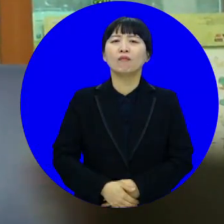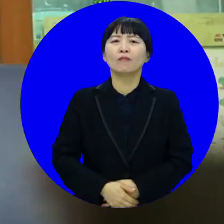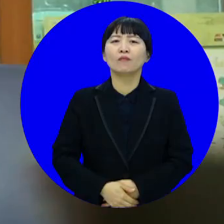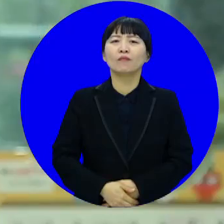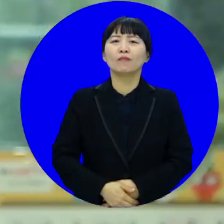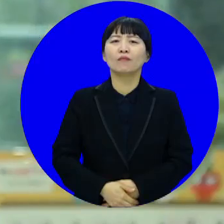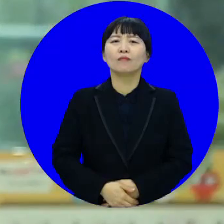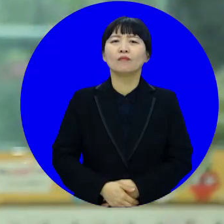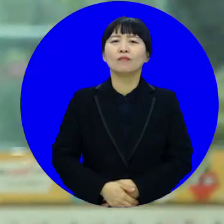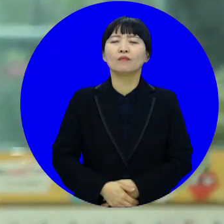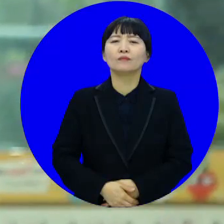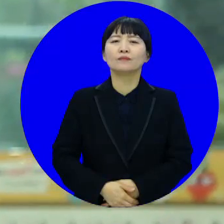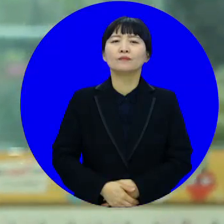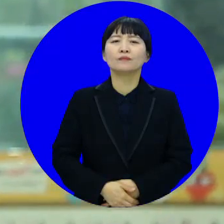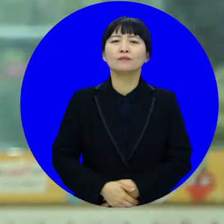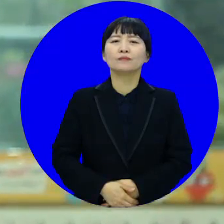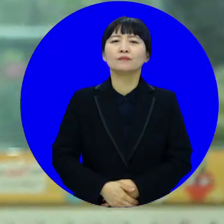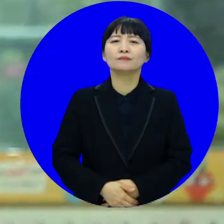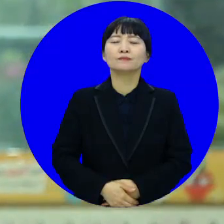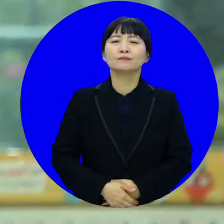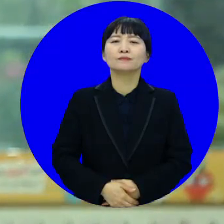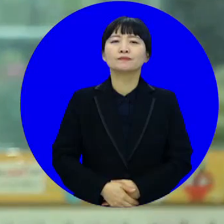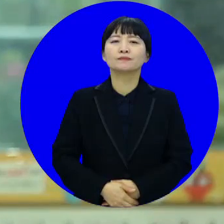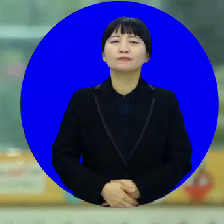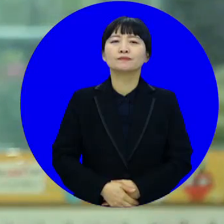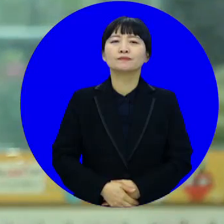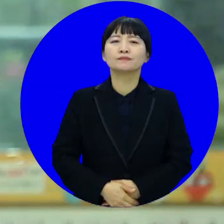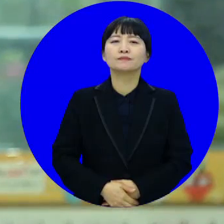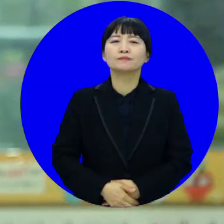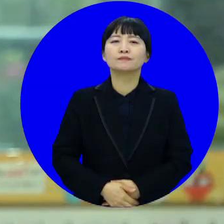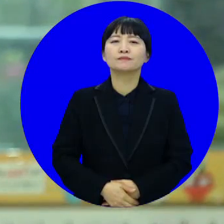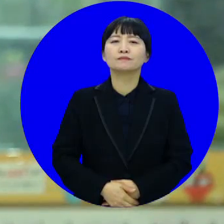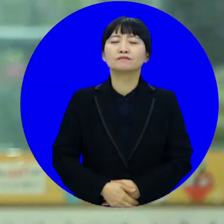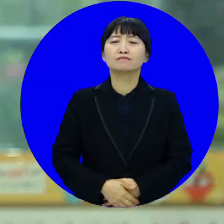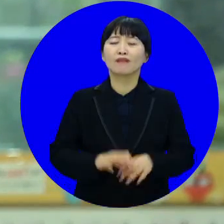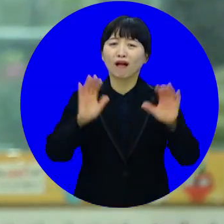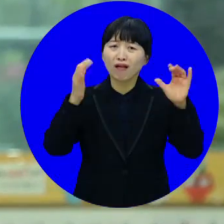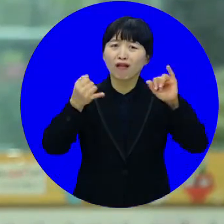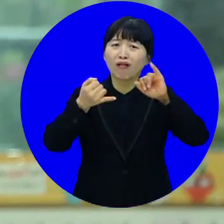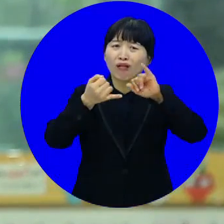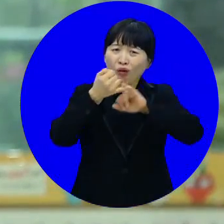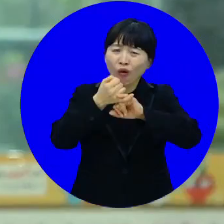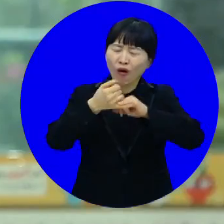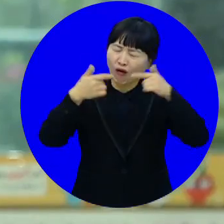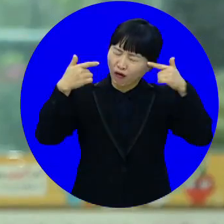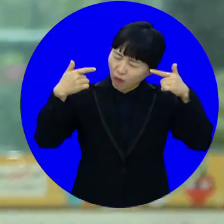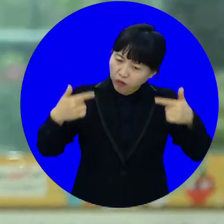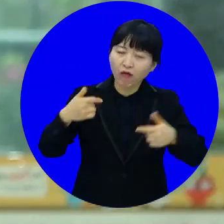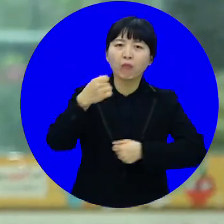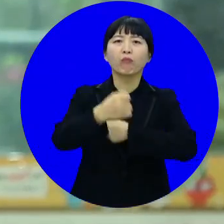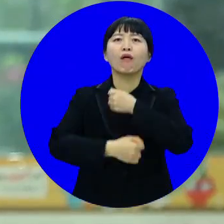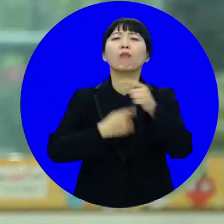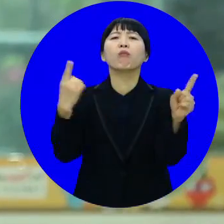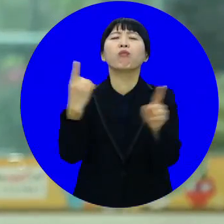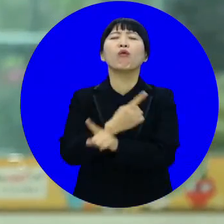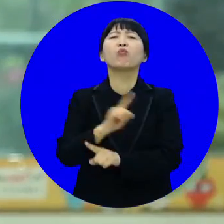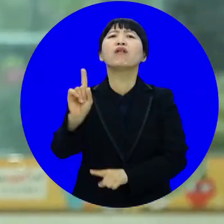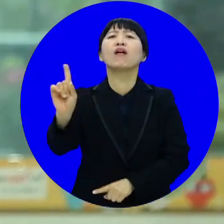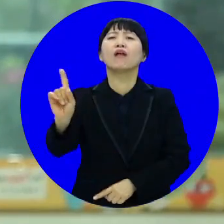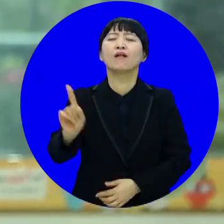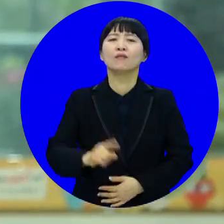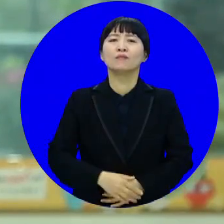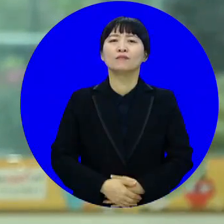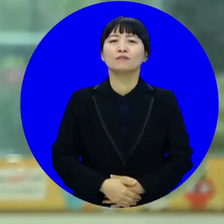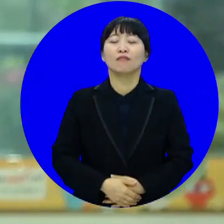뭐? 이번엔 또 무슨 모임이야? 아니 애하고 한 약속을 맨날 마음대로 바꾸면 어떡해?